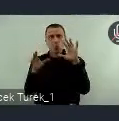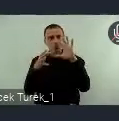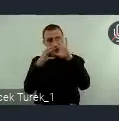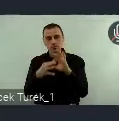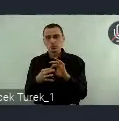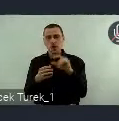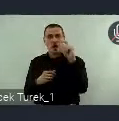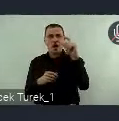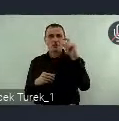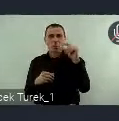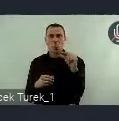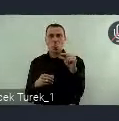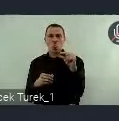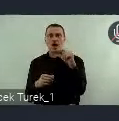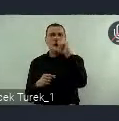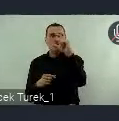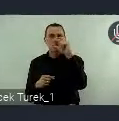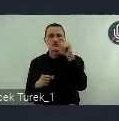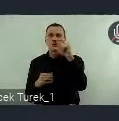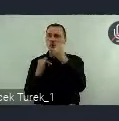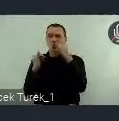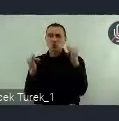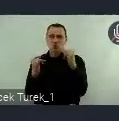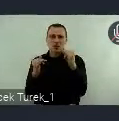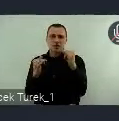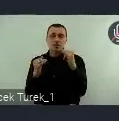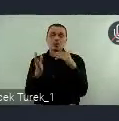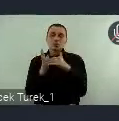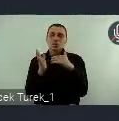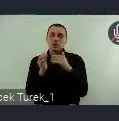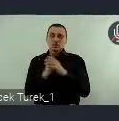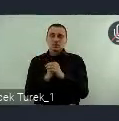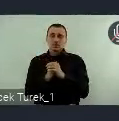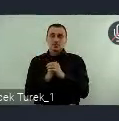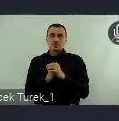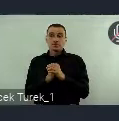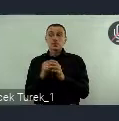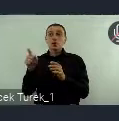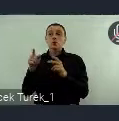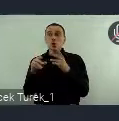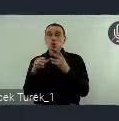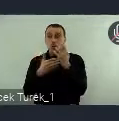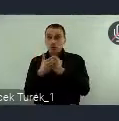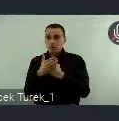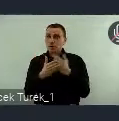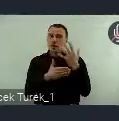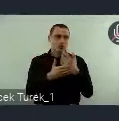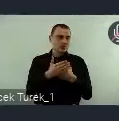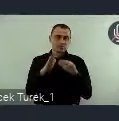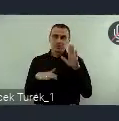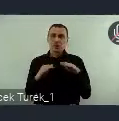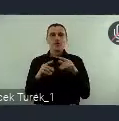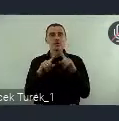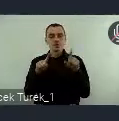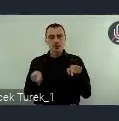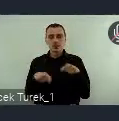takie no wiecie minimum 12 ale oczywiście to jest tak że ktoś tam z tego korzysta ktoś inny nie skorzysta więc w przypadku informacji papierowej